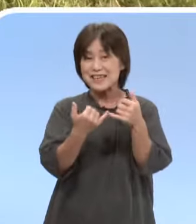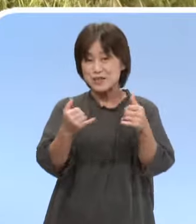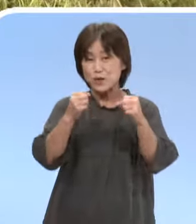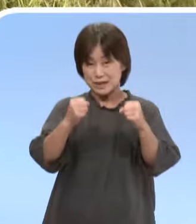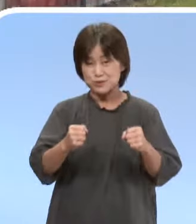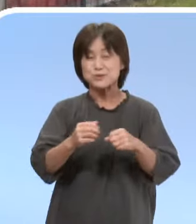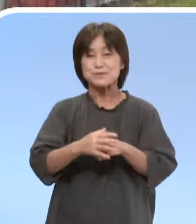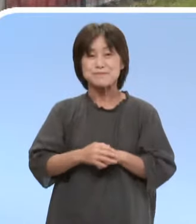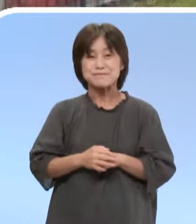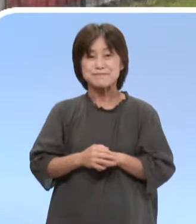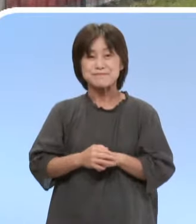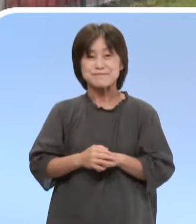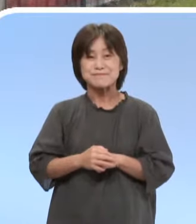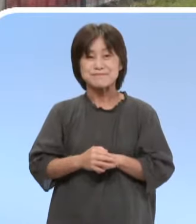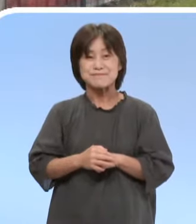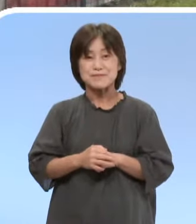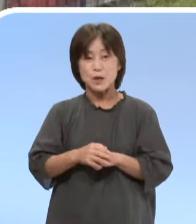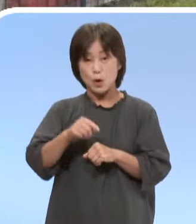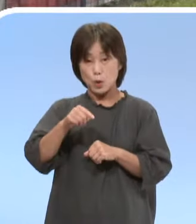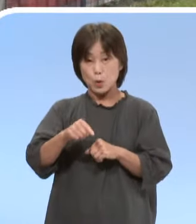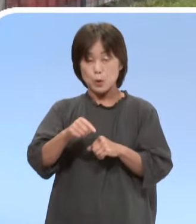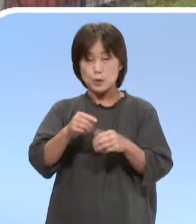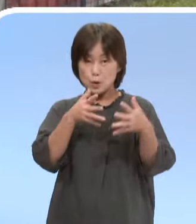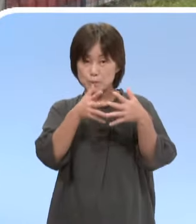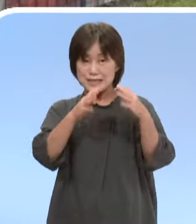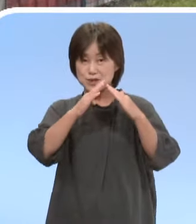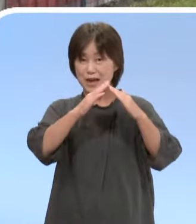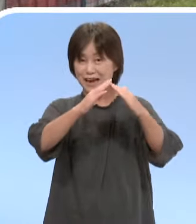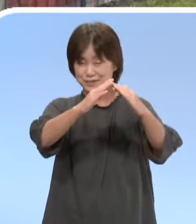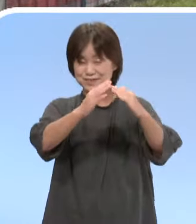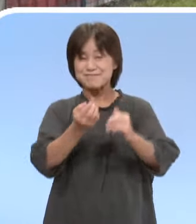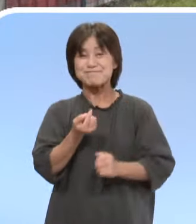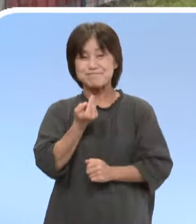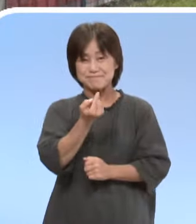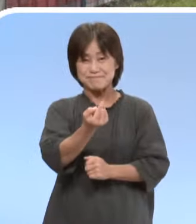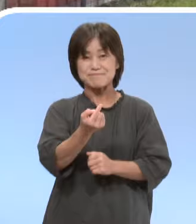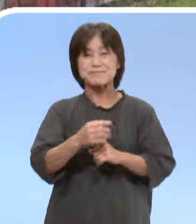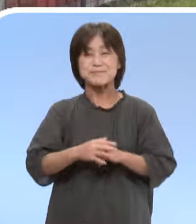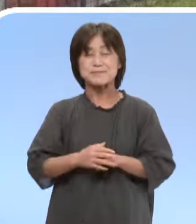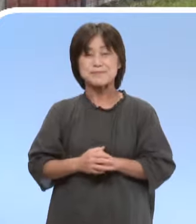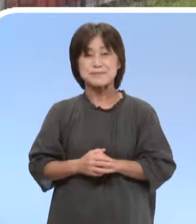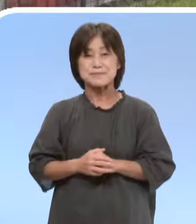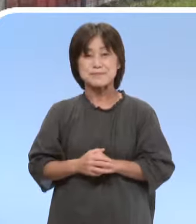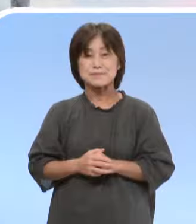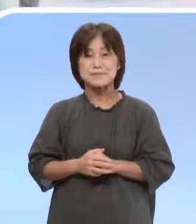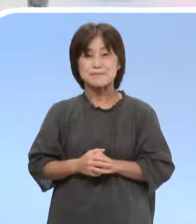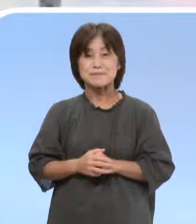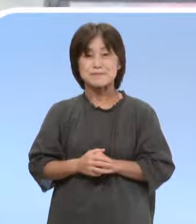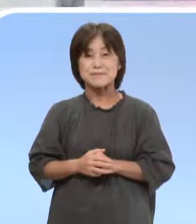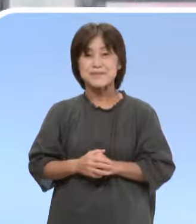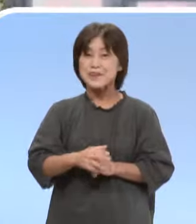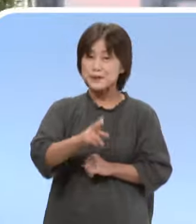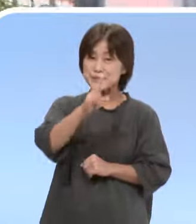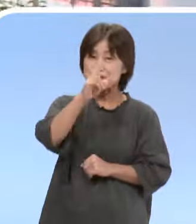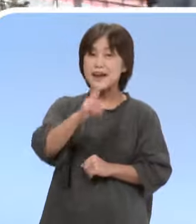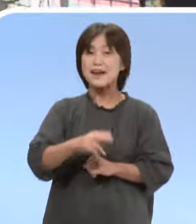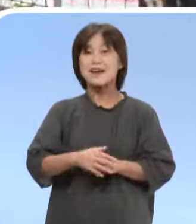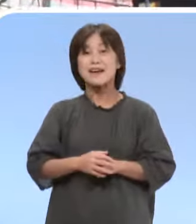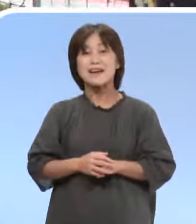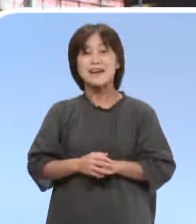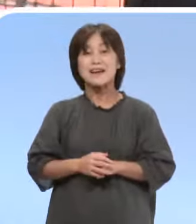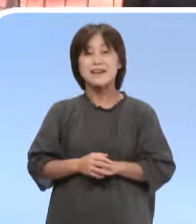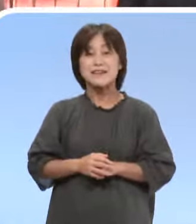方がいるということで、まずはですねこちらのビニールハウスにお邪魔したいと思います。こんにち